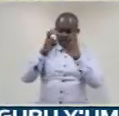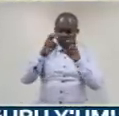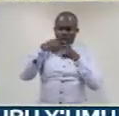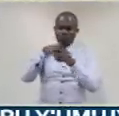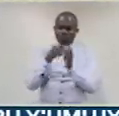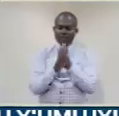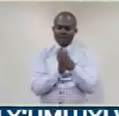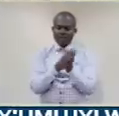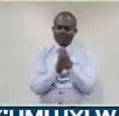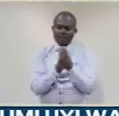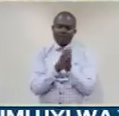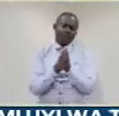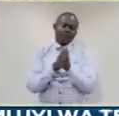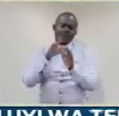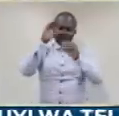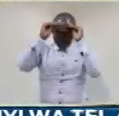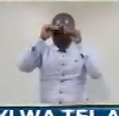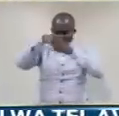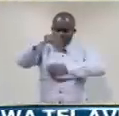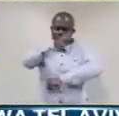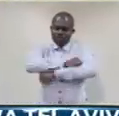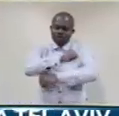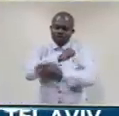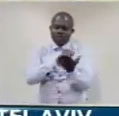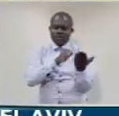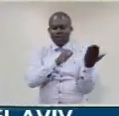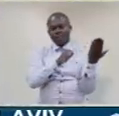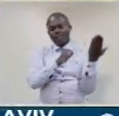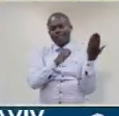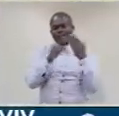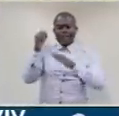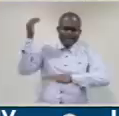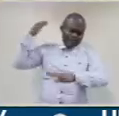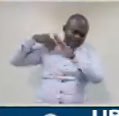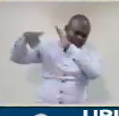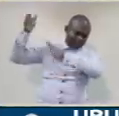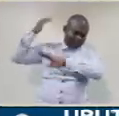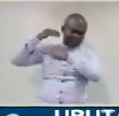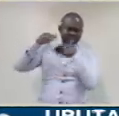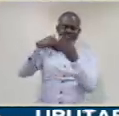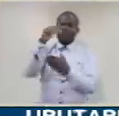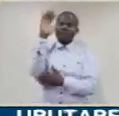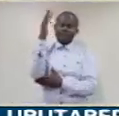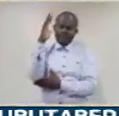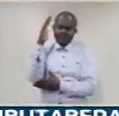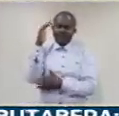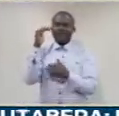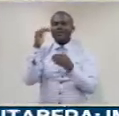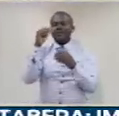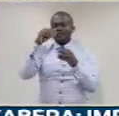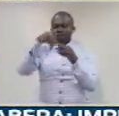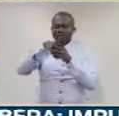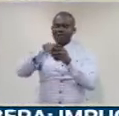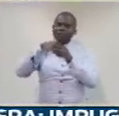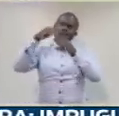mateka yarahize muri iryo shuri ryari ry'ibiti rishakaje inkorogoto, ngo